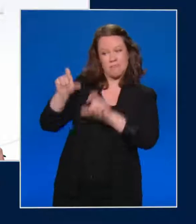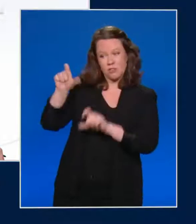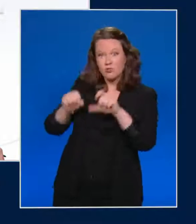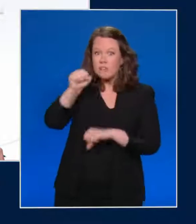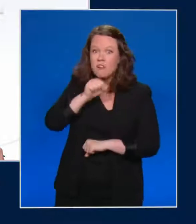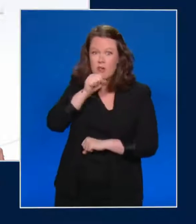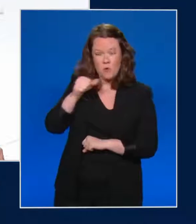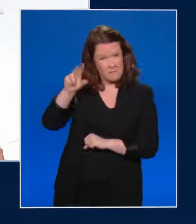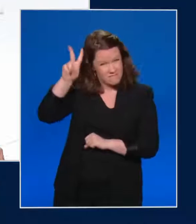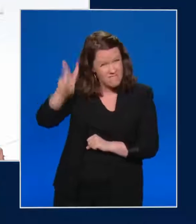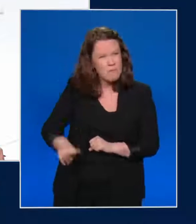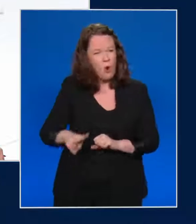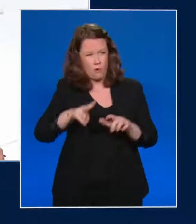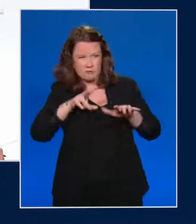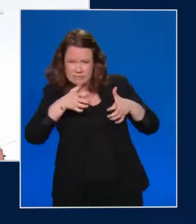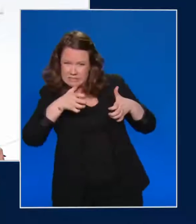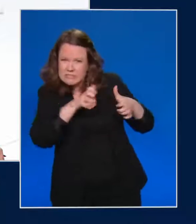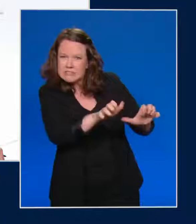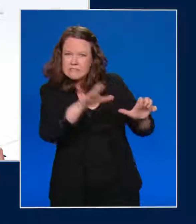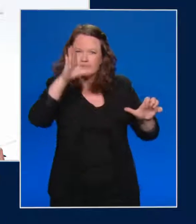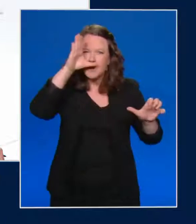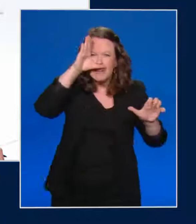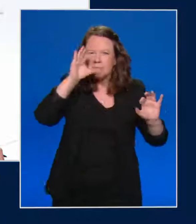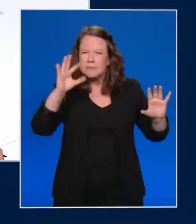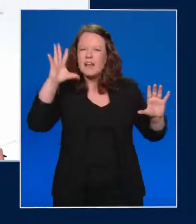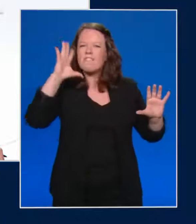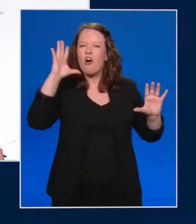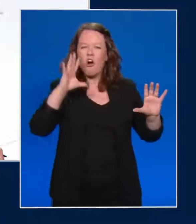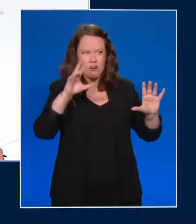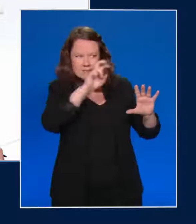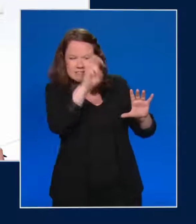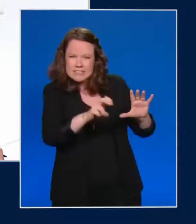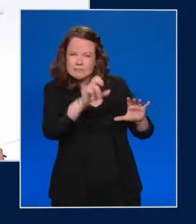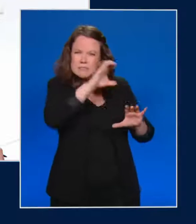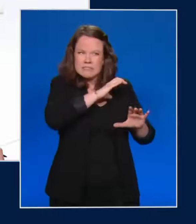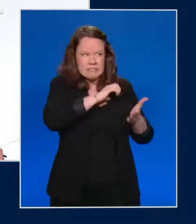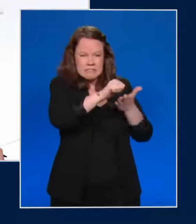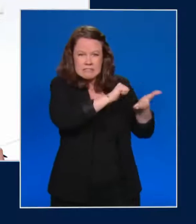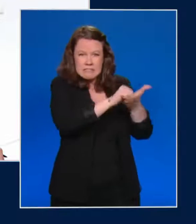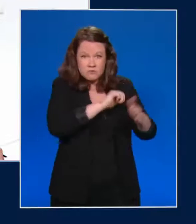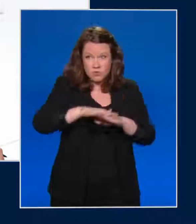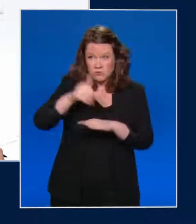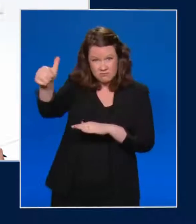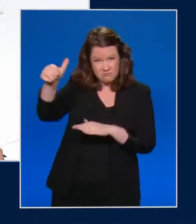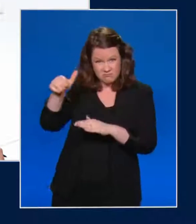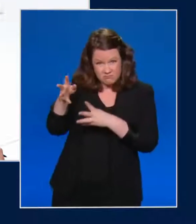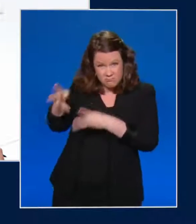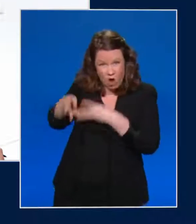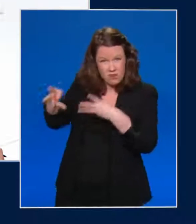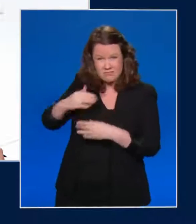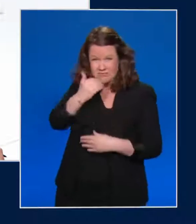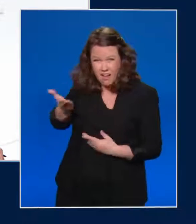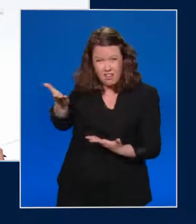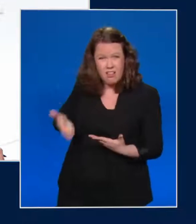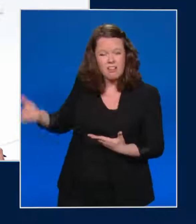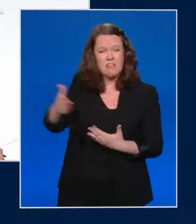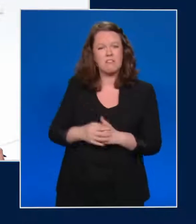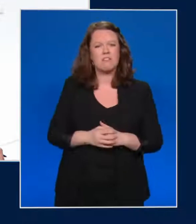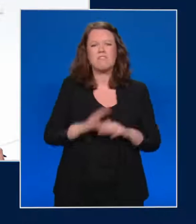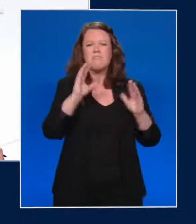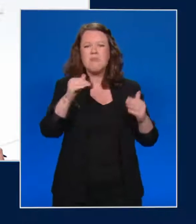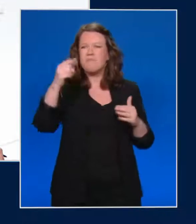contre le nazisme les dirigeants russes s'en prennent à la mémoire de la shoah en ukraine